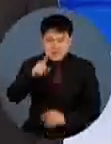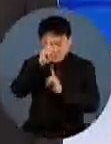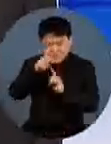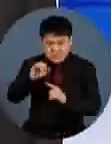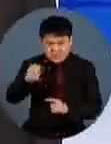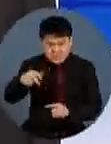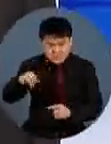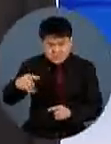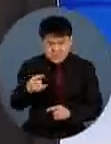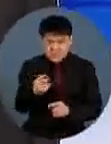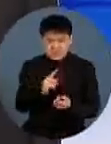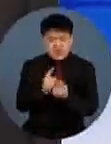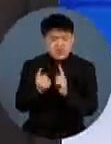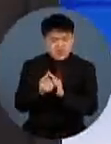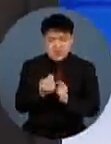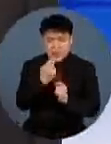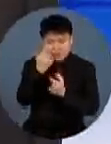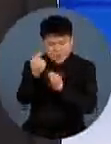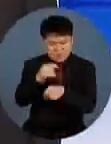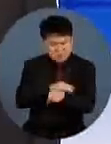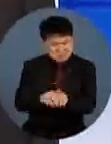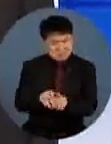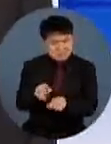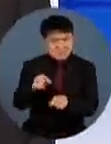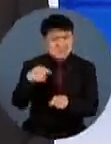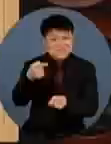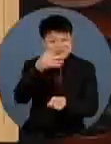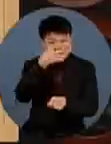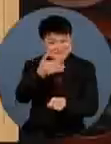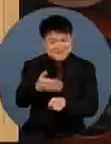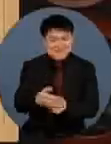정말 대단한데요. 그렇습니다. 네, 계속되는 수순 보시겠습니다. 네.